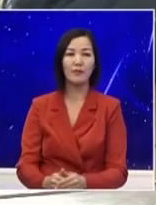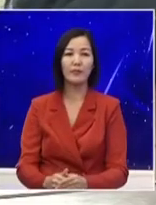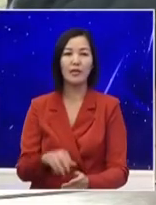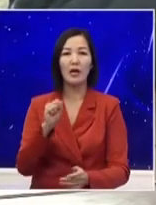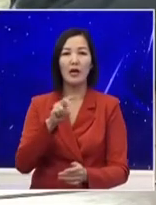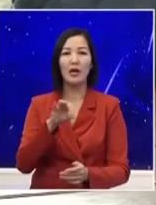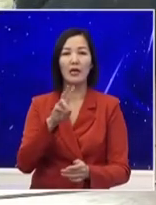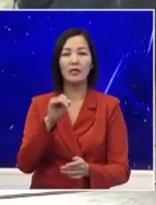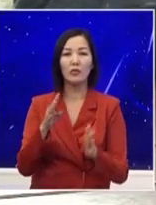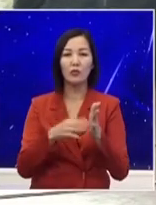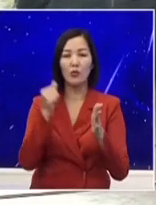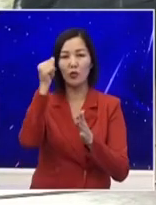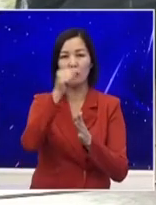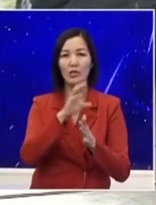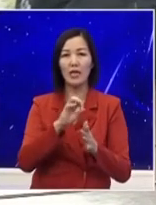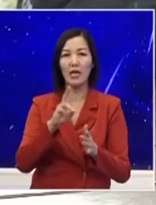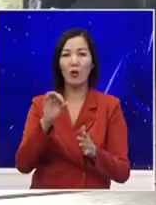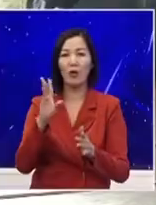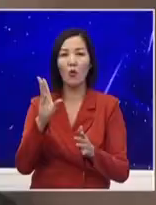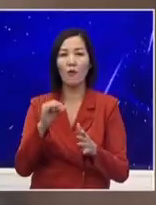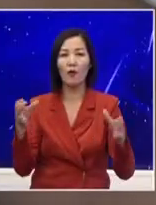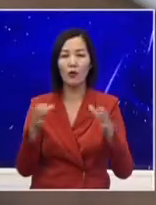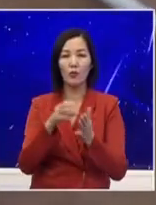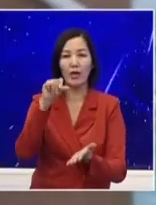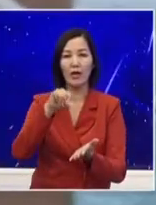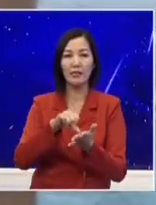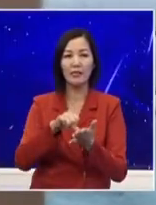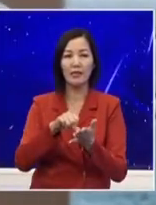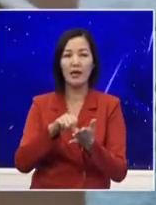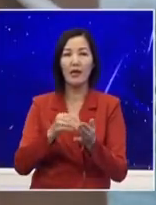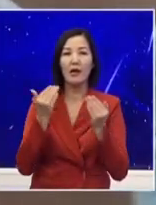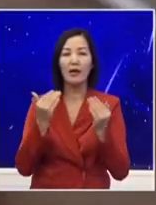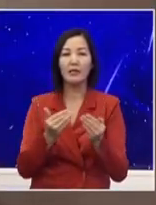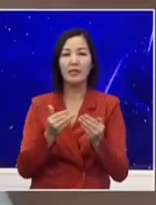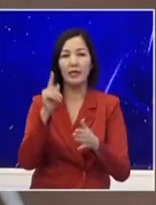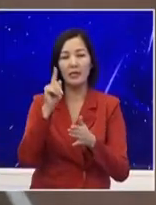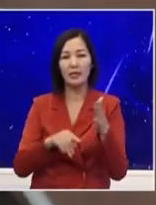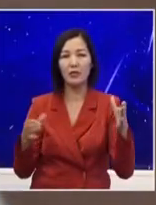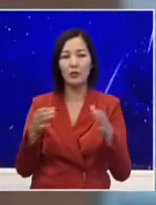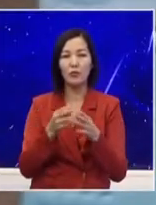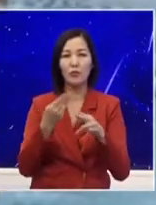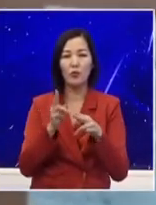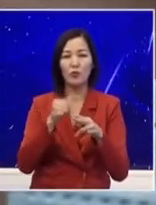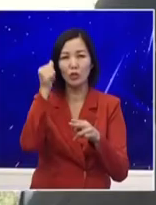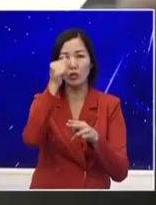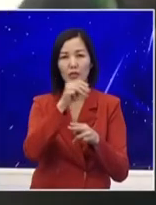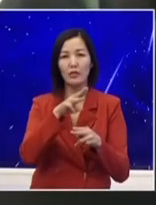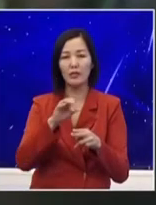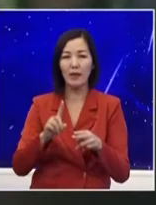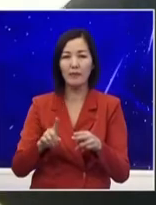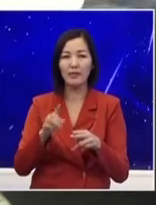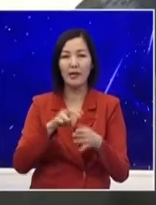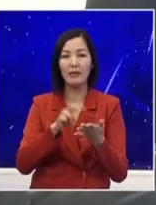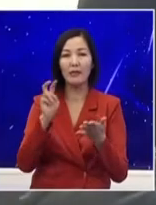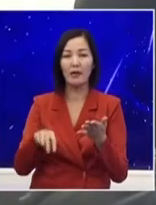Александр Никитенко 9 жыл Иегова куәгерлері ағымына лесіп, адасып жүріпті. Діни ұйымнан тек осы жылдың тамыз айында ғана шығыпты.